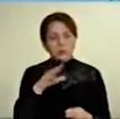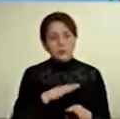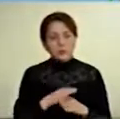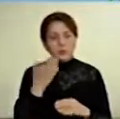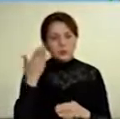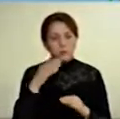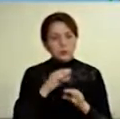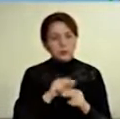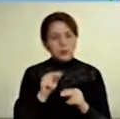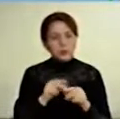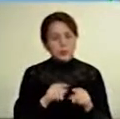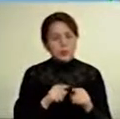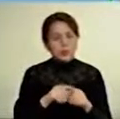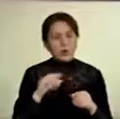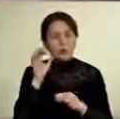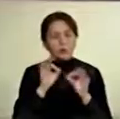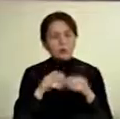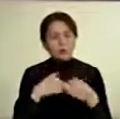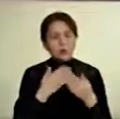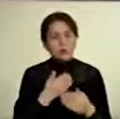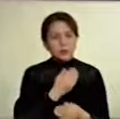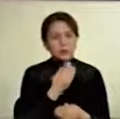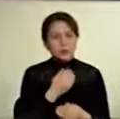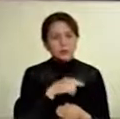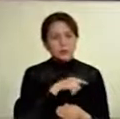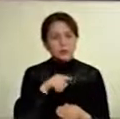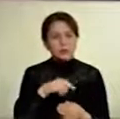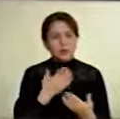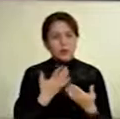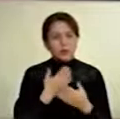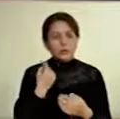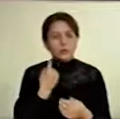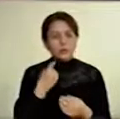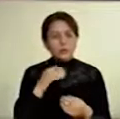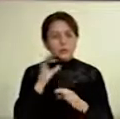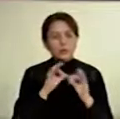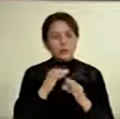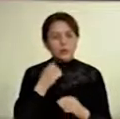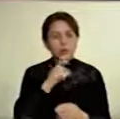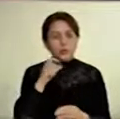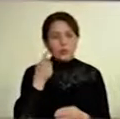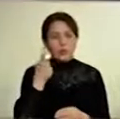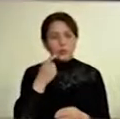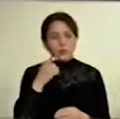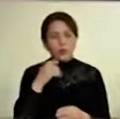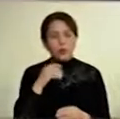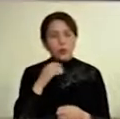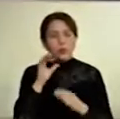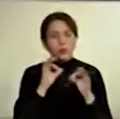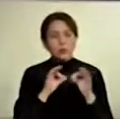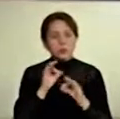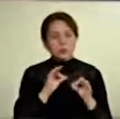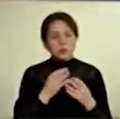qilib o'lchamlar berilgan. Siz uni birinchi qaysi o'lchamda, ya'ni Y1 o'lchamda o'lchashingiz